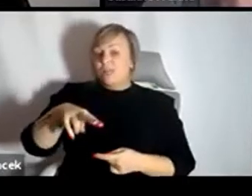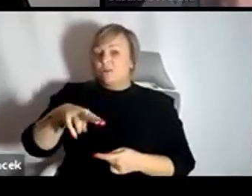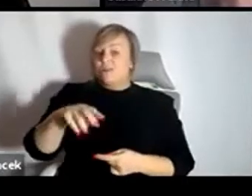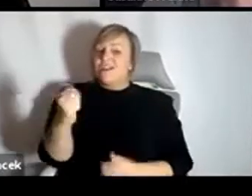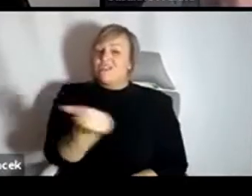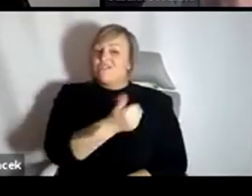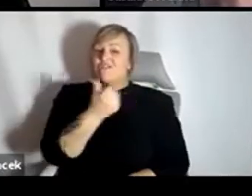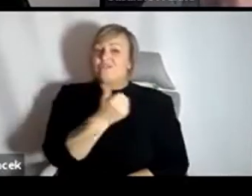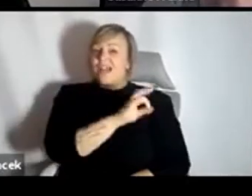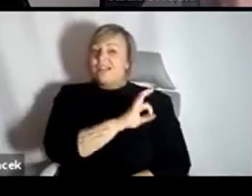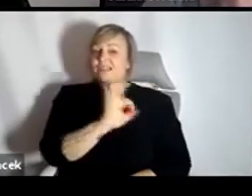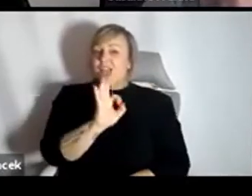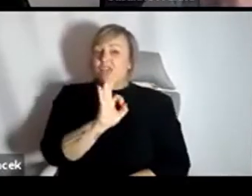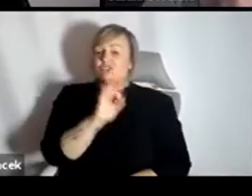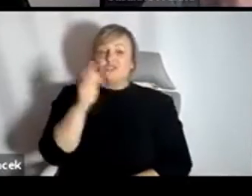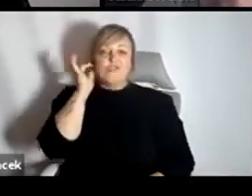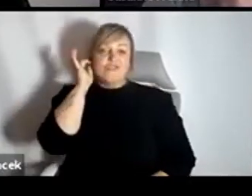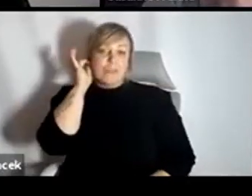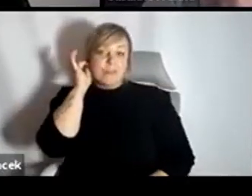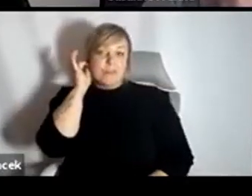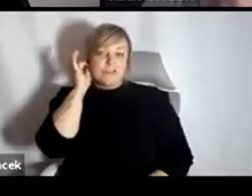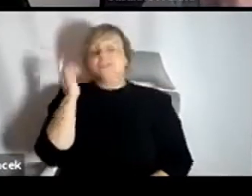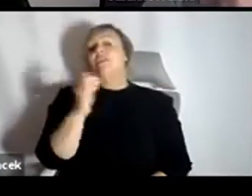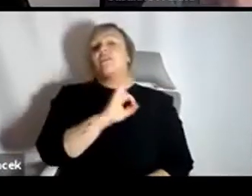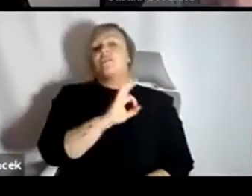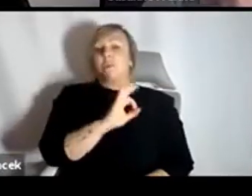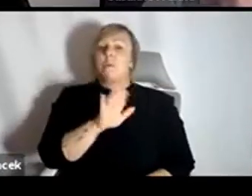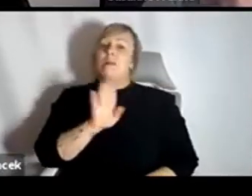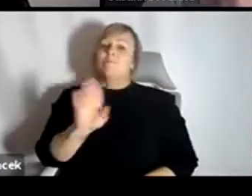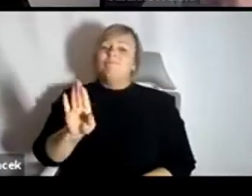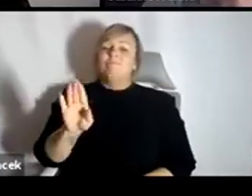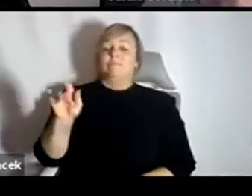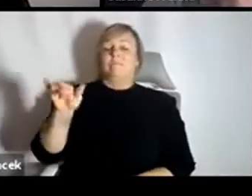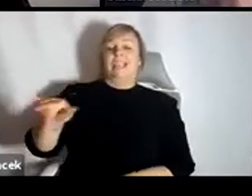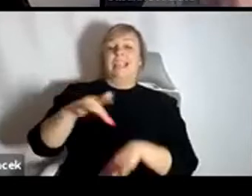Fantastic Females Football Her Story.